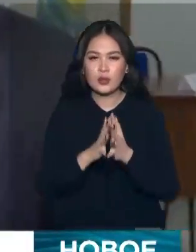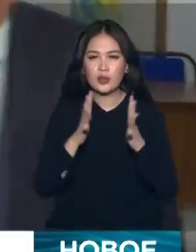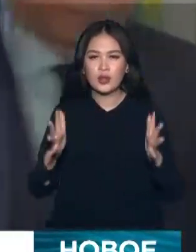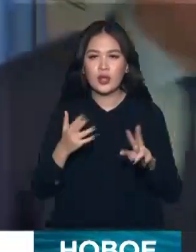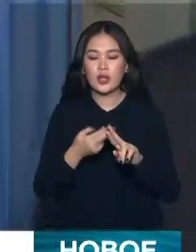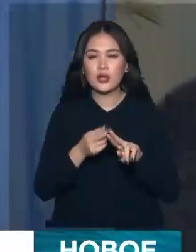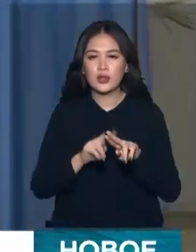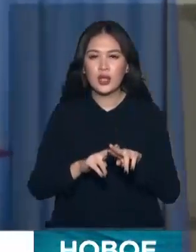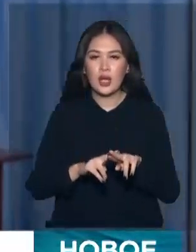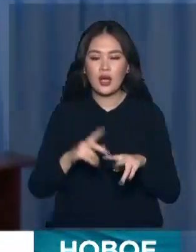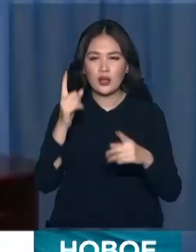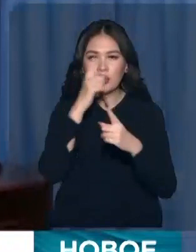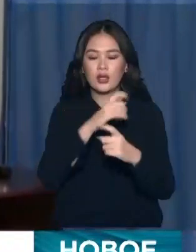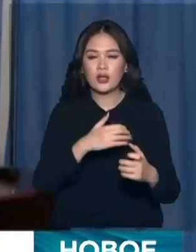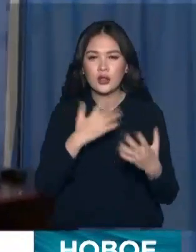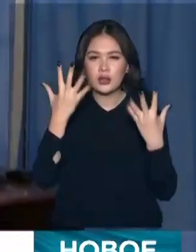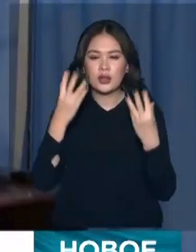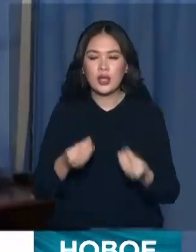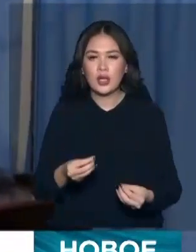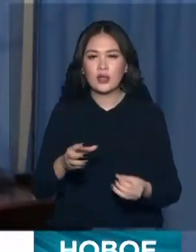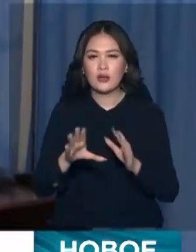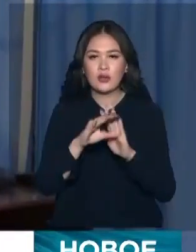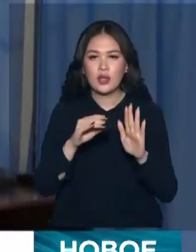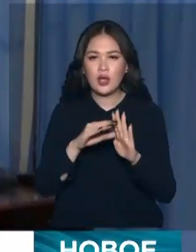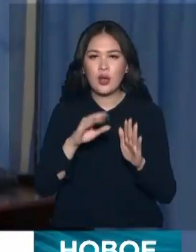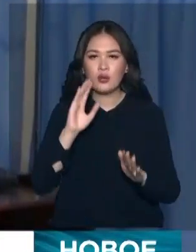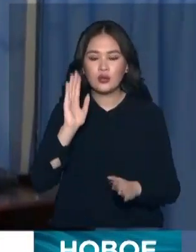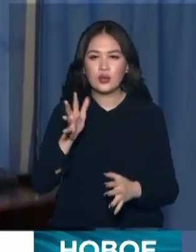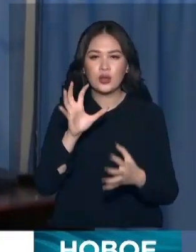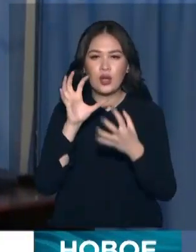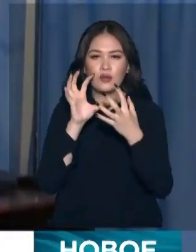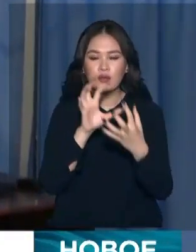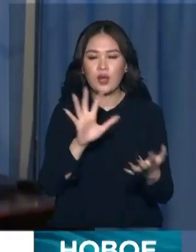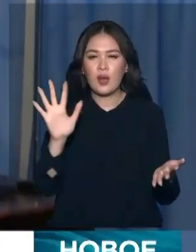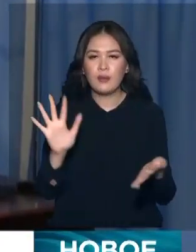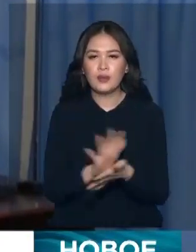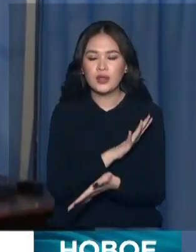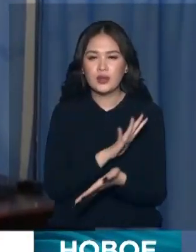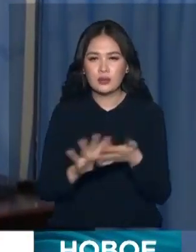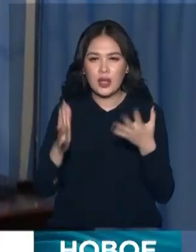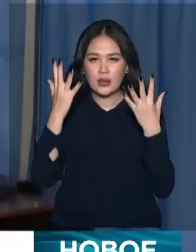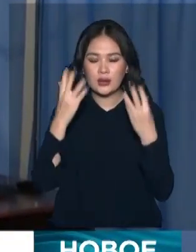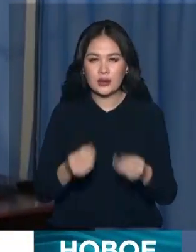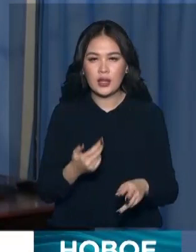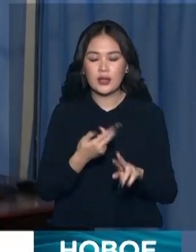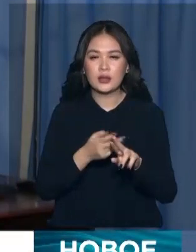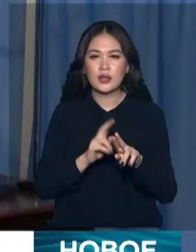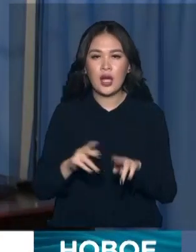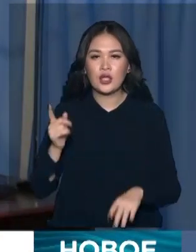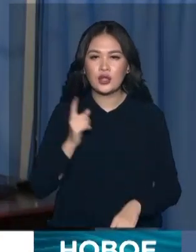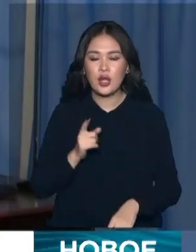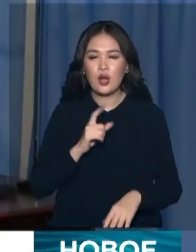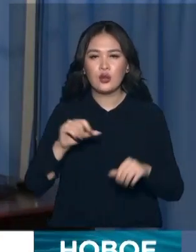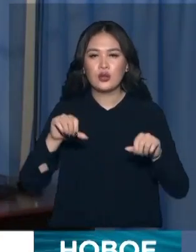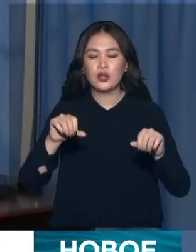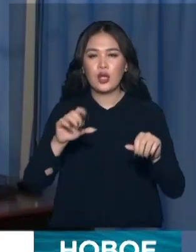телезрители, напомню, что в день выборов в Шымкенте проезд в общественном транспорте будет бесплатный. Также ожидается, что на участках